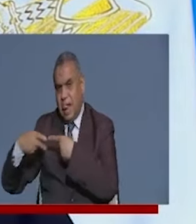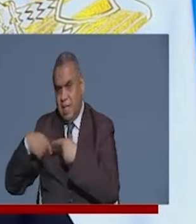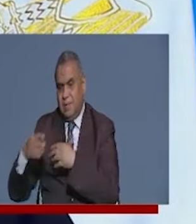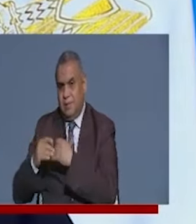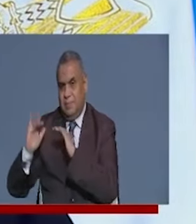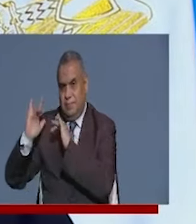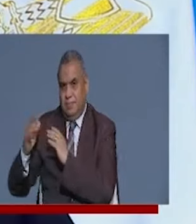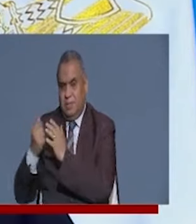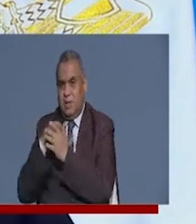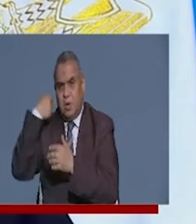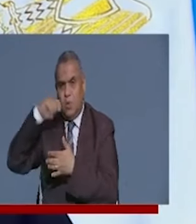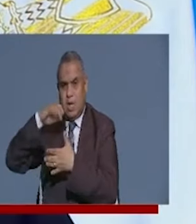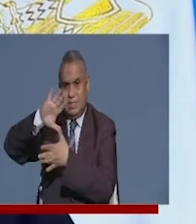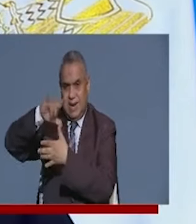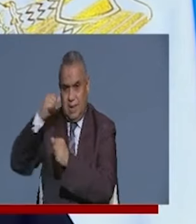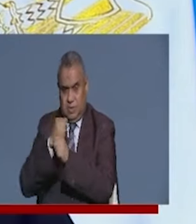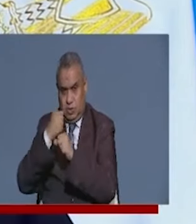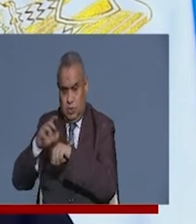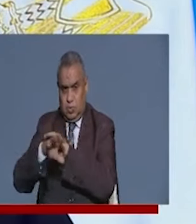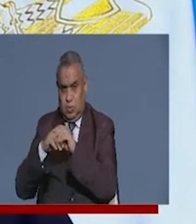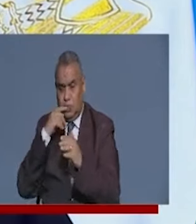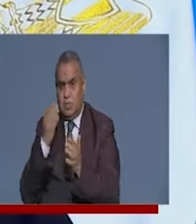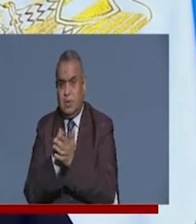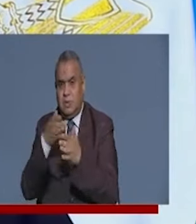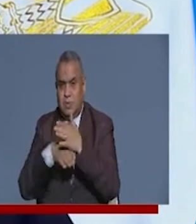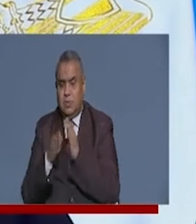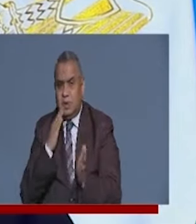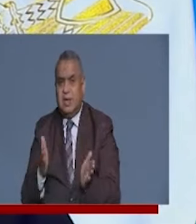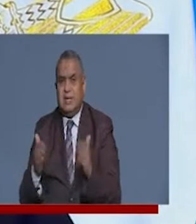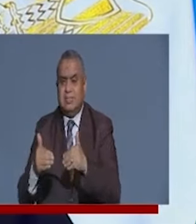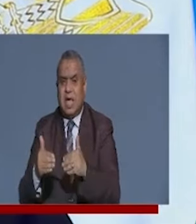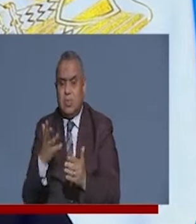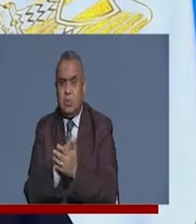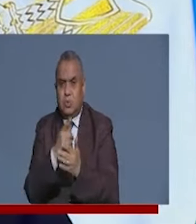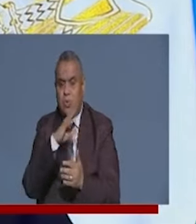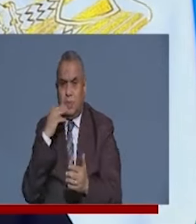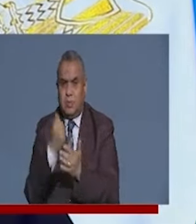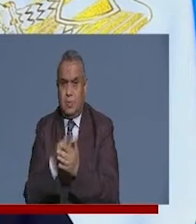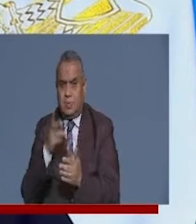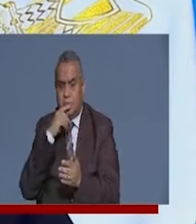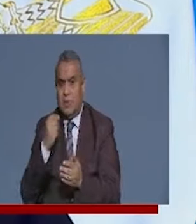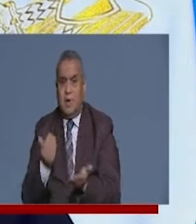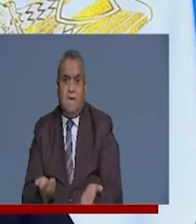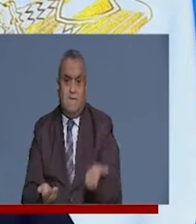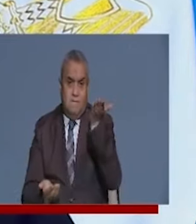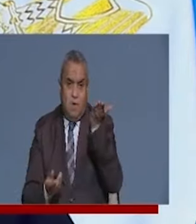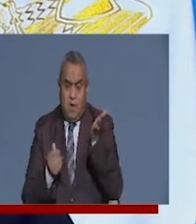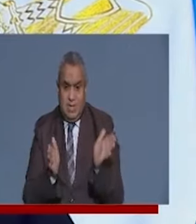وزير العمل على حجم القيمة اللي موجودة في الصندوق، لأن هو كل ما هتزيد هيبقى فيه فرصة إن